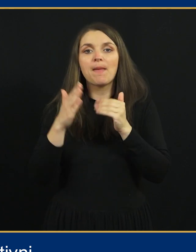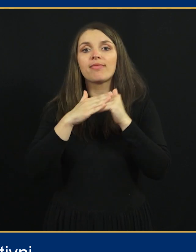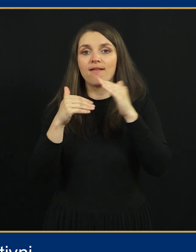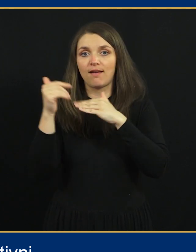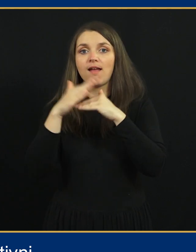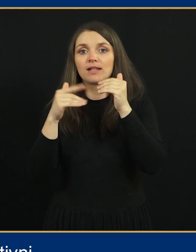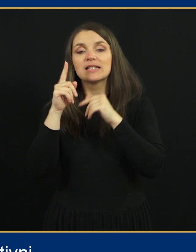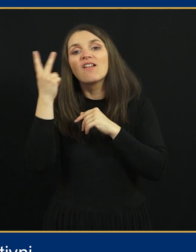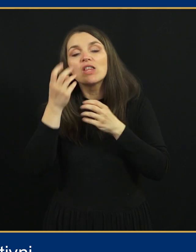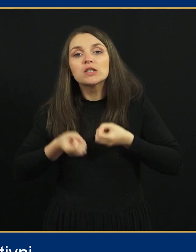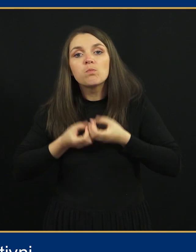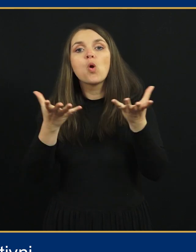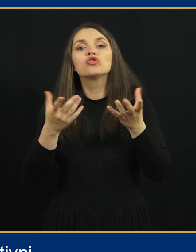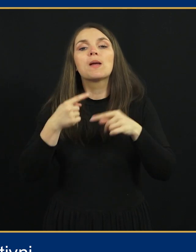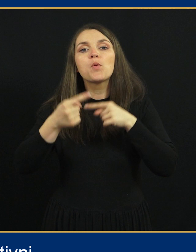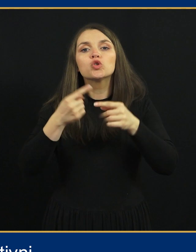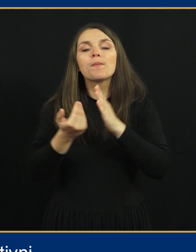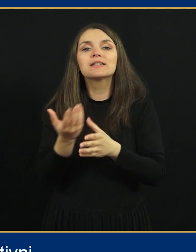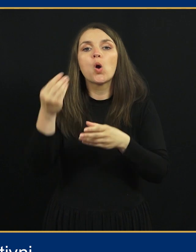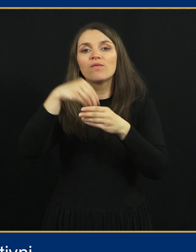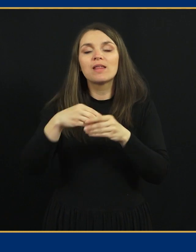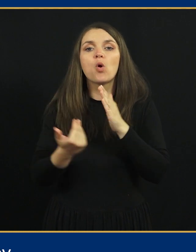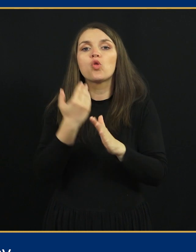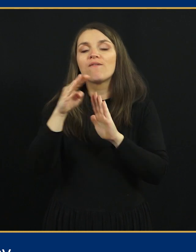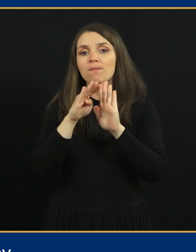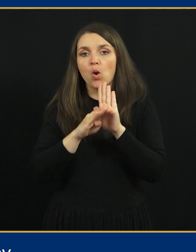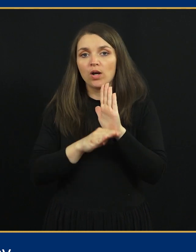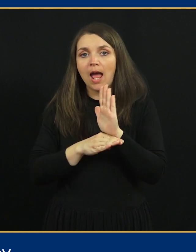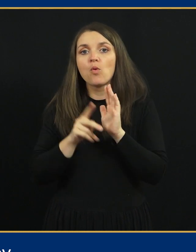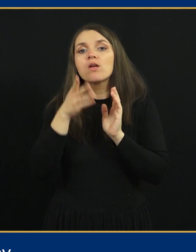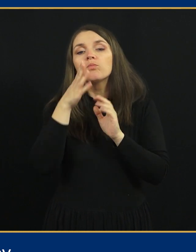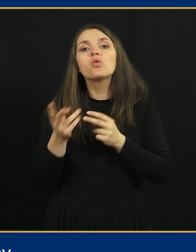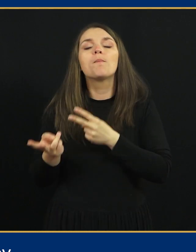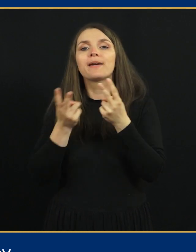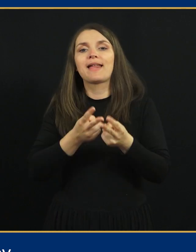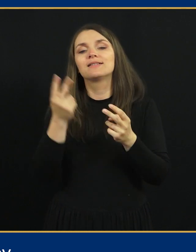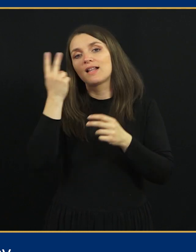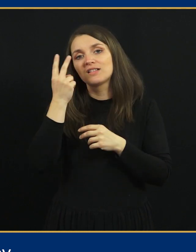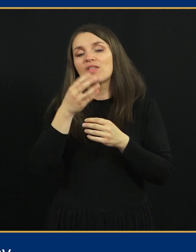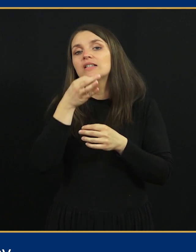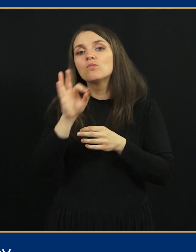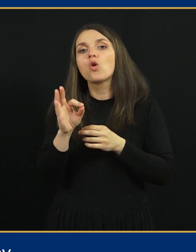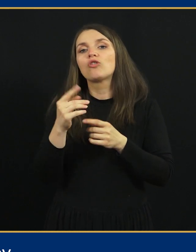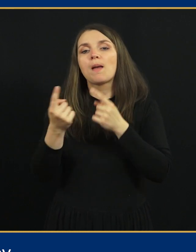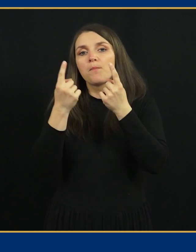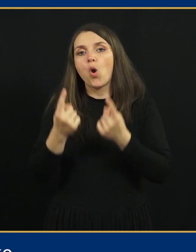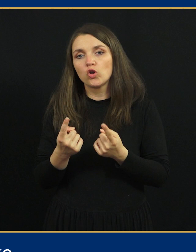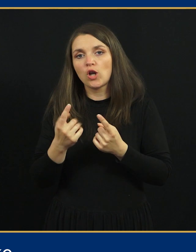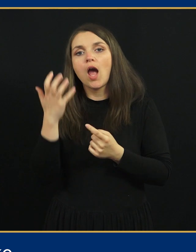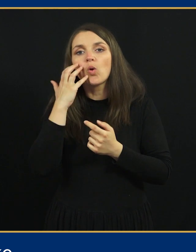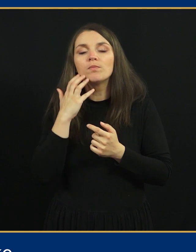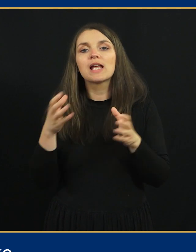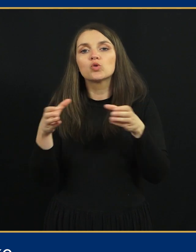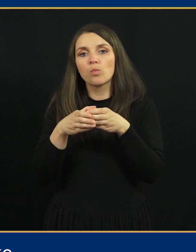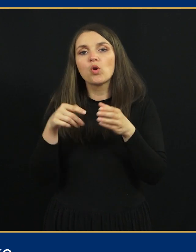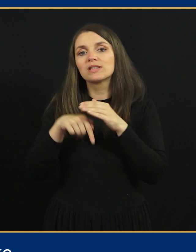je treba nadgraditi in seveda sprožiti postopek za uvedbo novih programov, ki bodo prinesli seveda izboljšanje